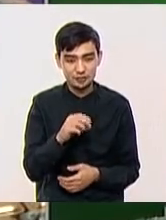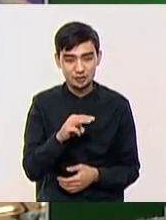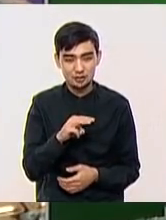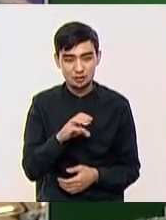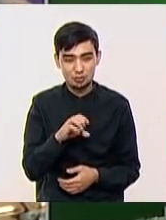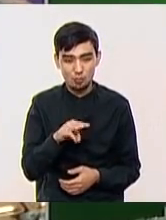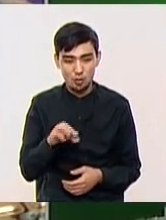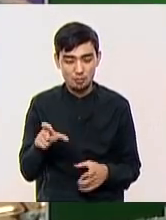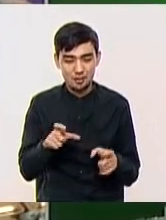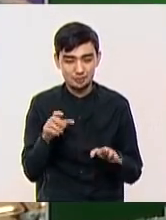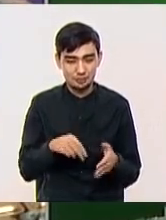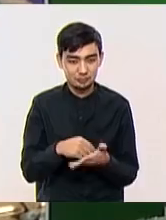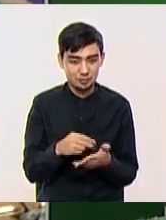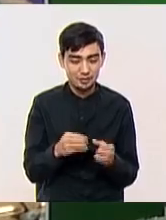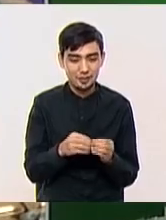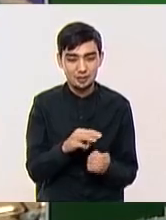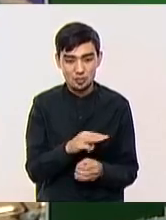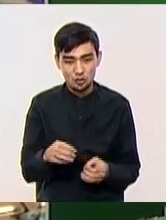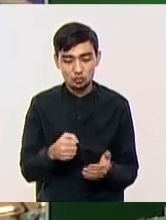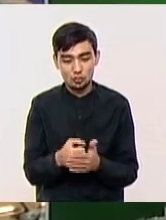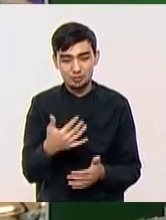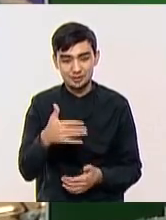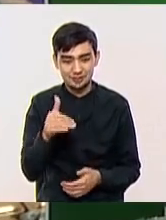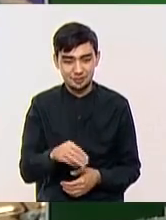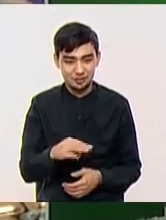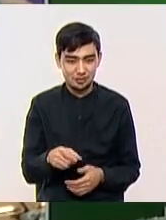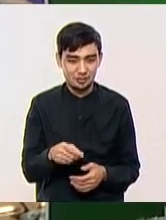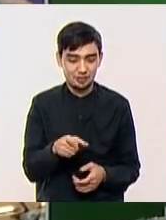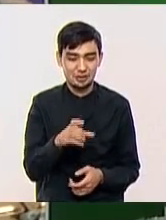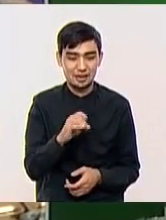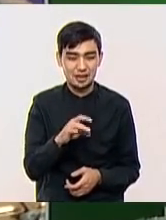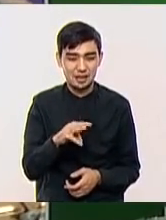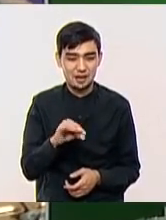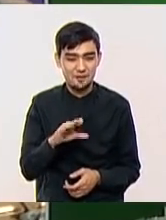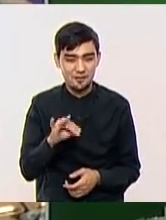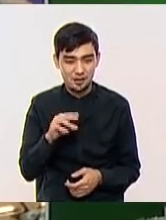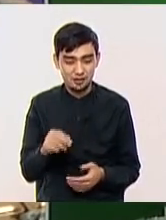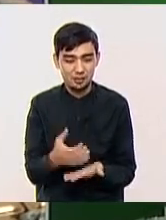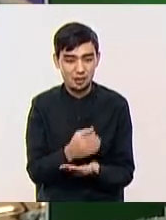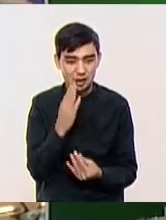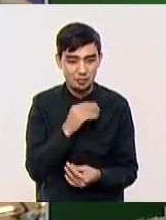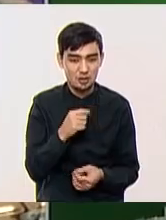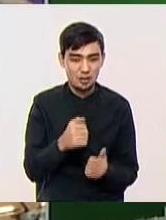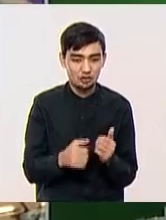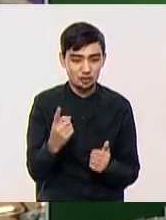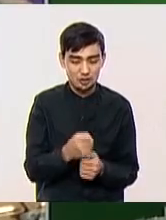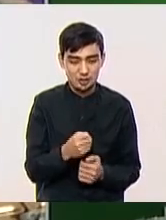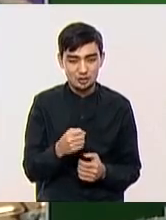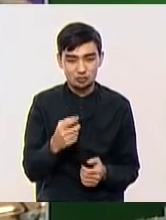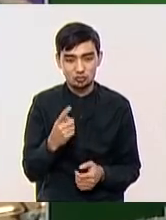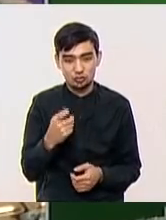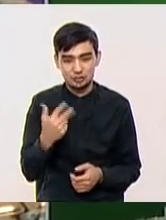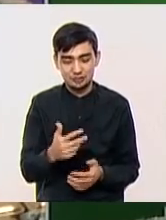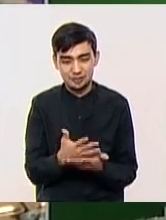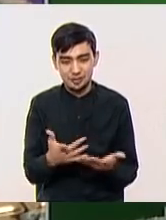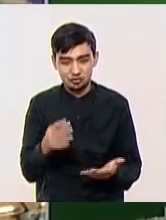алған тұтынушылар 10 мың теңге мен 50 мың теңге аралығындағы сомаға берілетін сертификатты ұтып ала алады. Аптасына 130 тігілет.